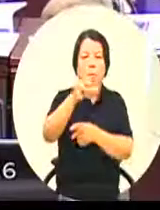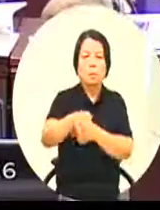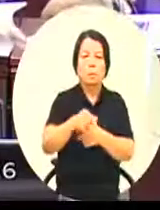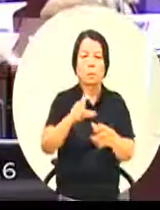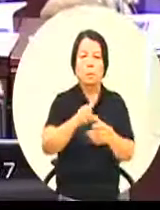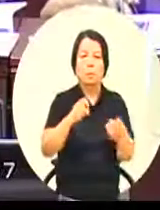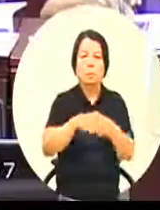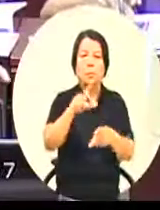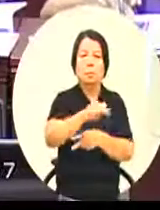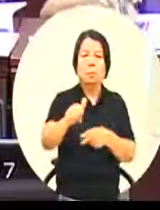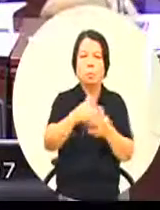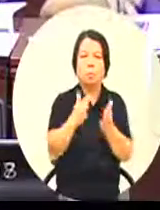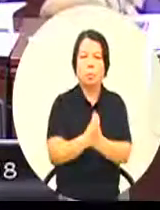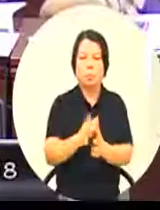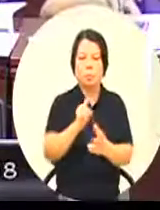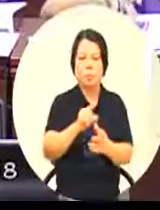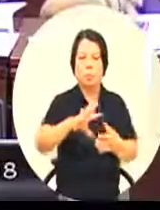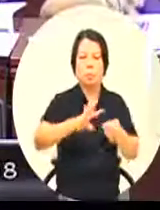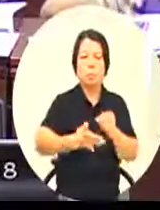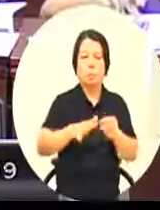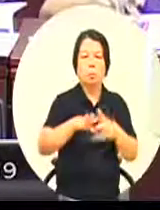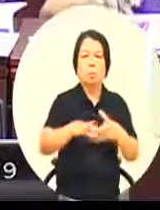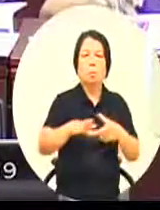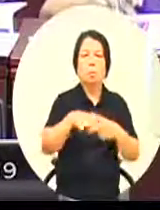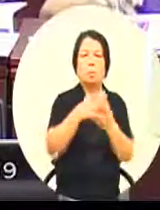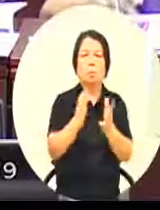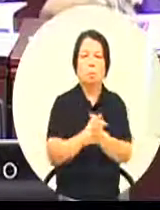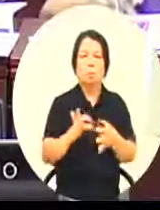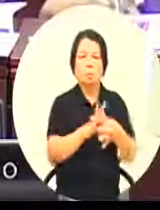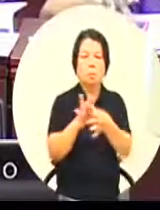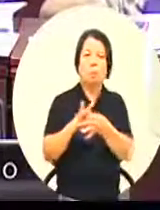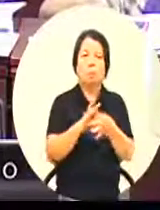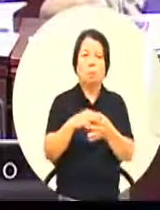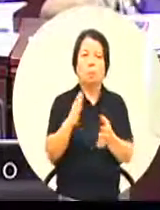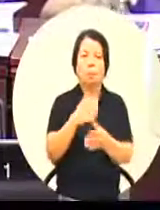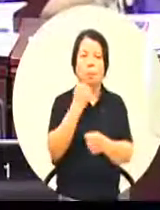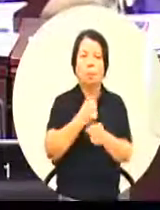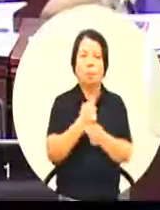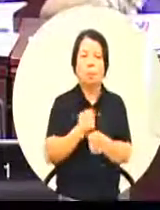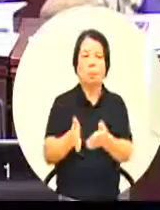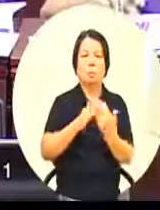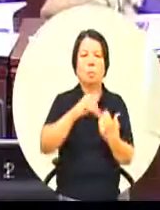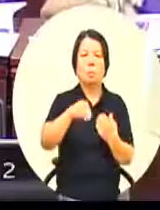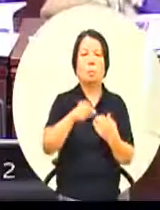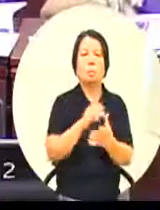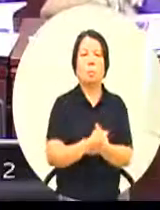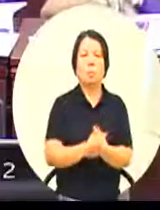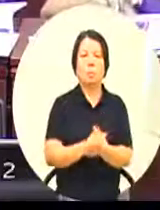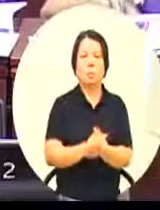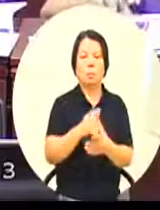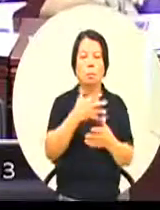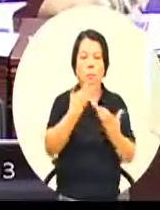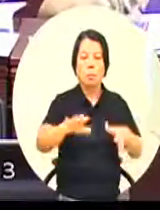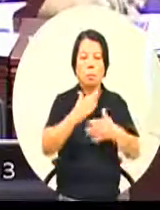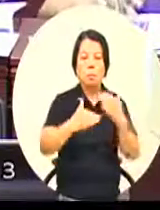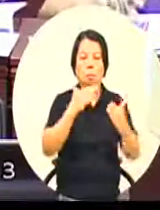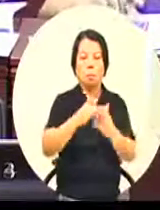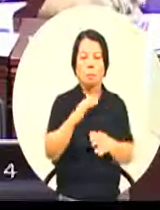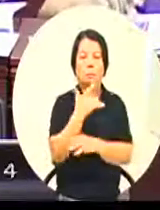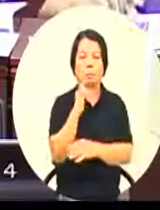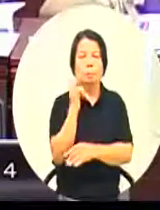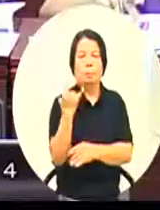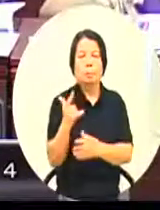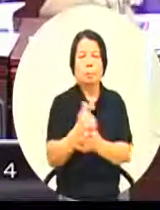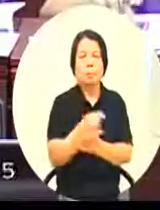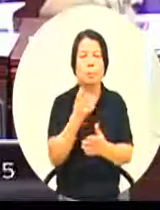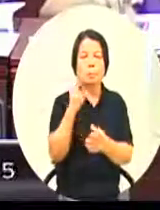们下面的这个区域内的国中小整个一个联防体系，这样一块块做起来。大家觉得缺，有很多学校是等着说他没有电